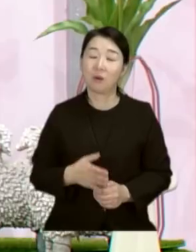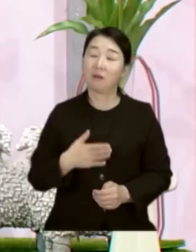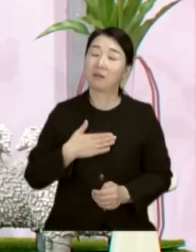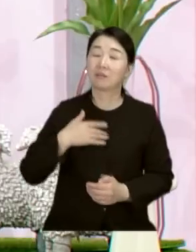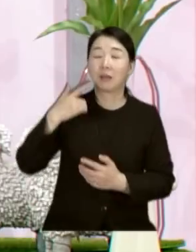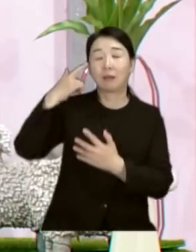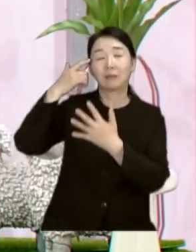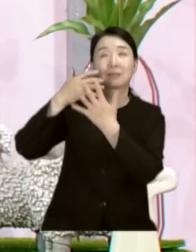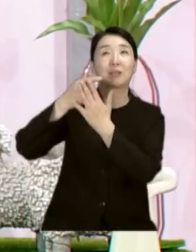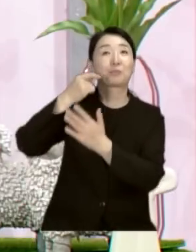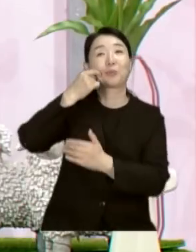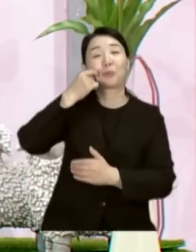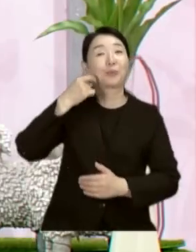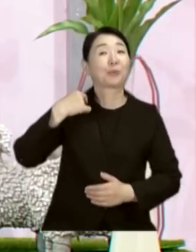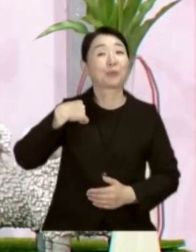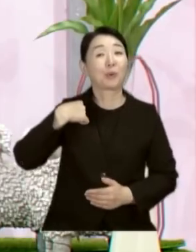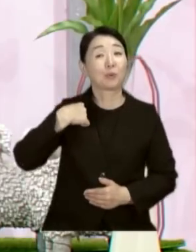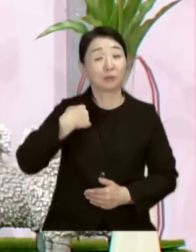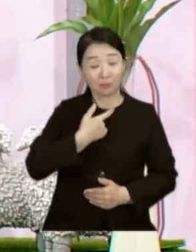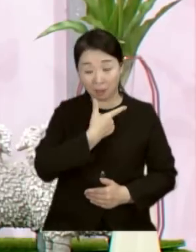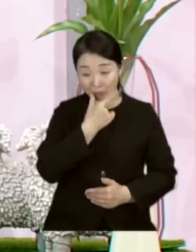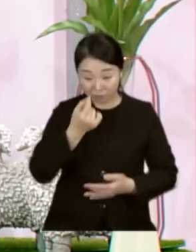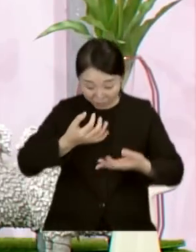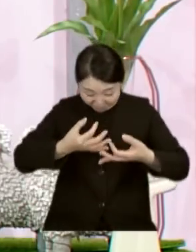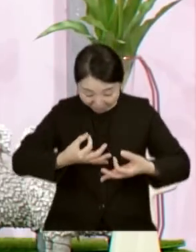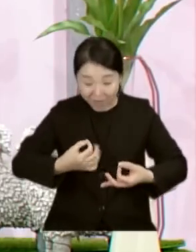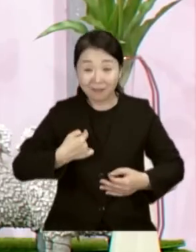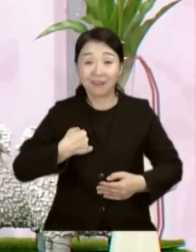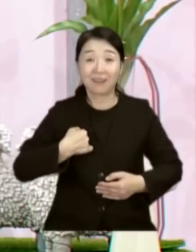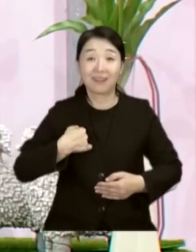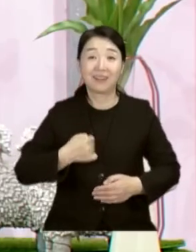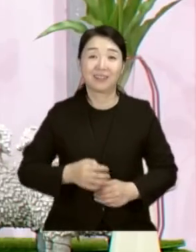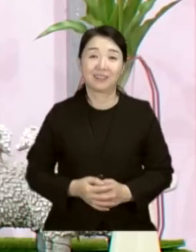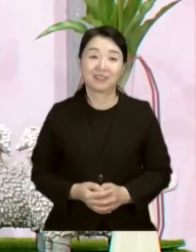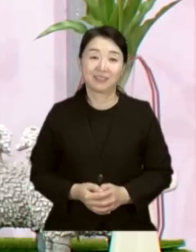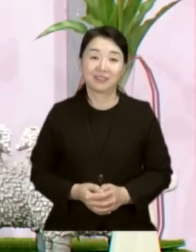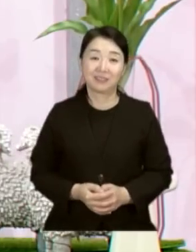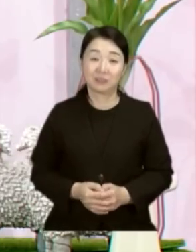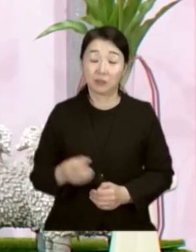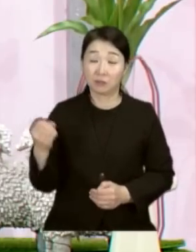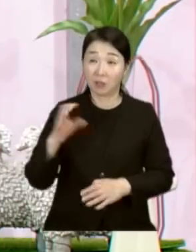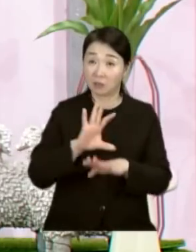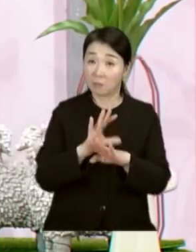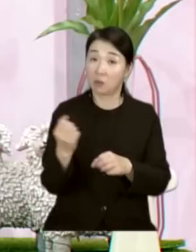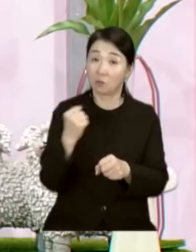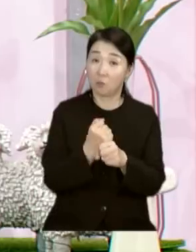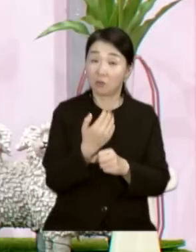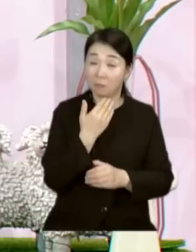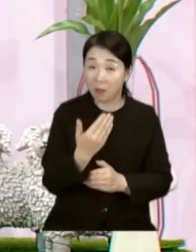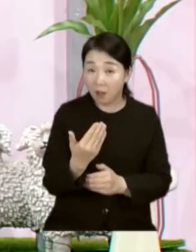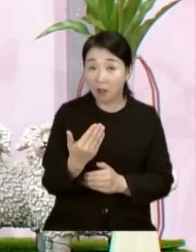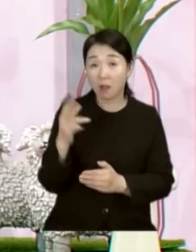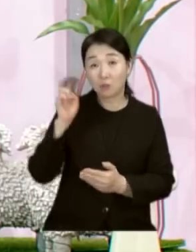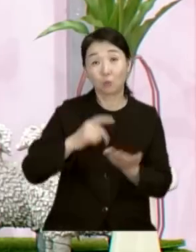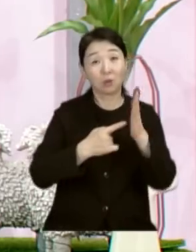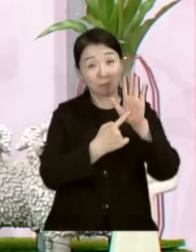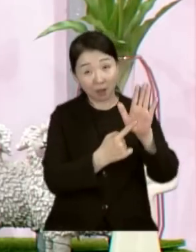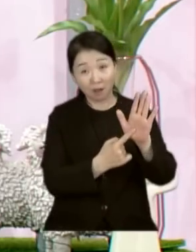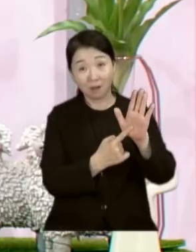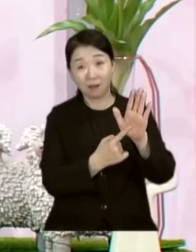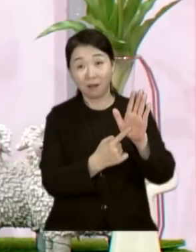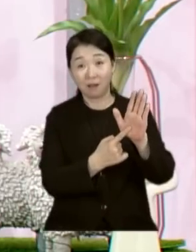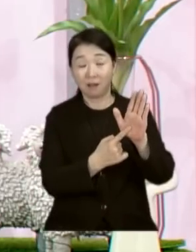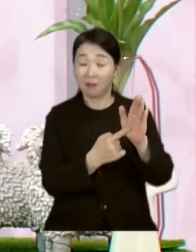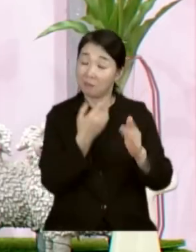수가 없는 일이에요. 너무너무 이제 부족한 제가 어떻게 이렇게 다시 나와서 방송도 하고 음원도